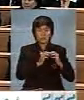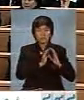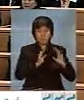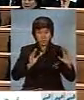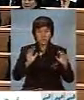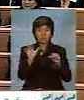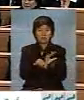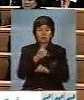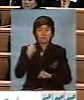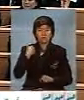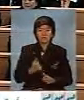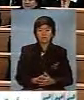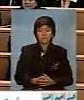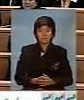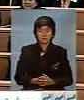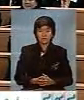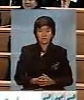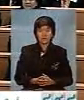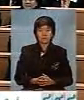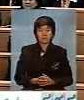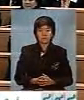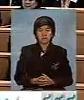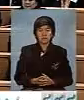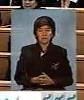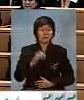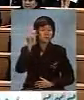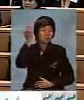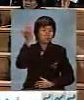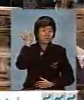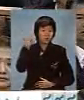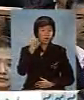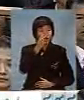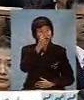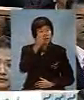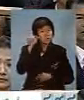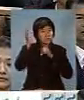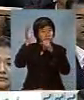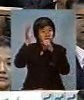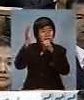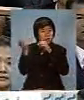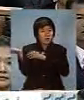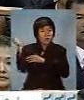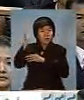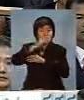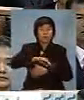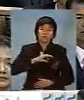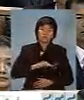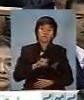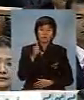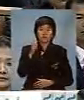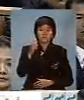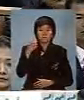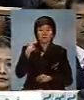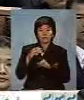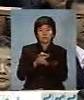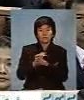ไรดูการอภิปรายเมื่อวานแล้วผมรู้สึกพอใจระดับหนึ่งส่วนใหญ่เป็นการอภิปราย